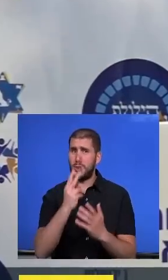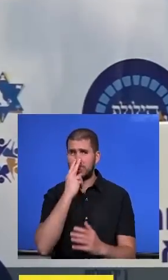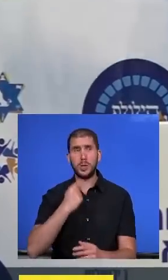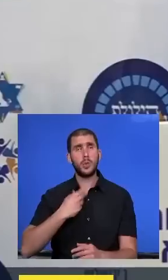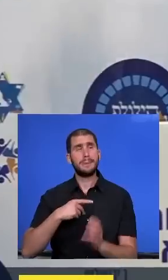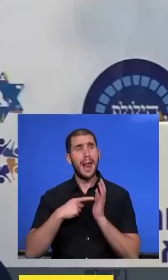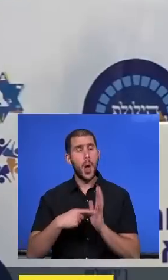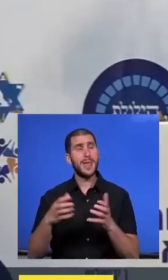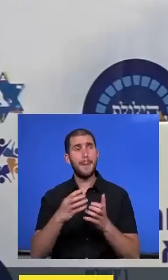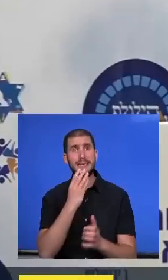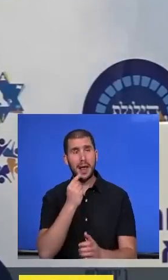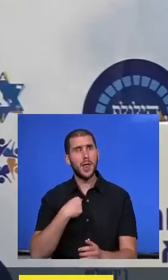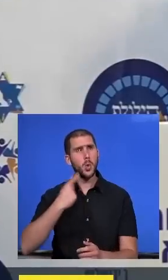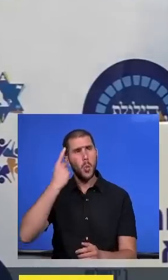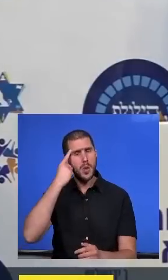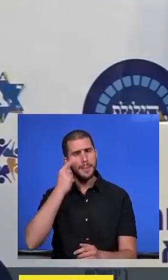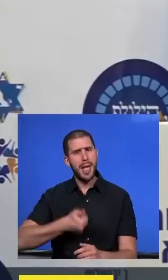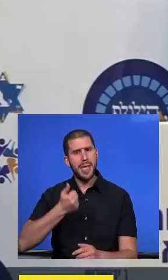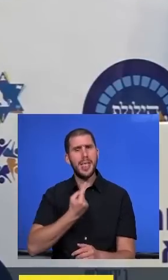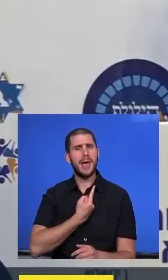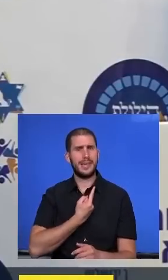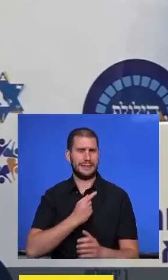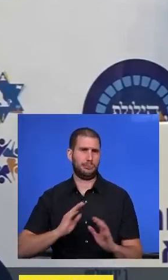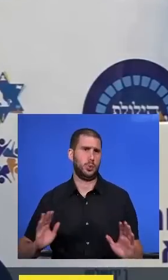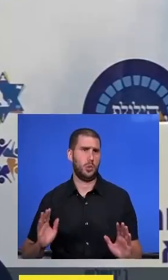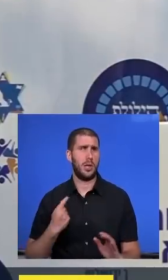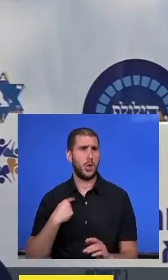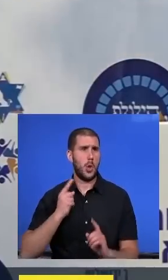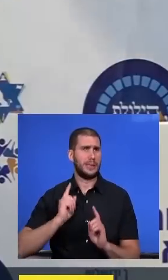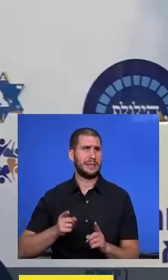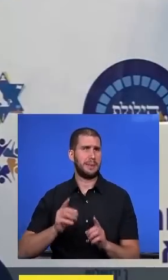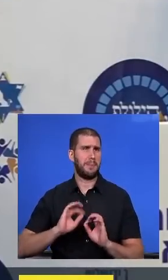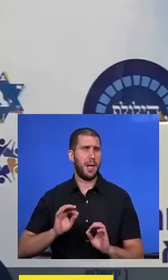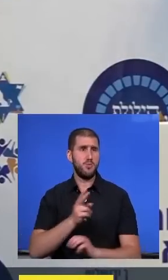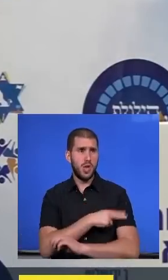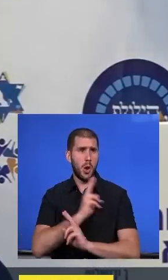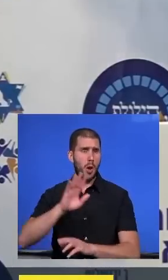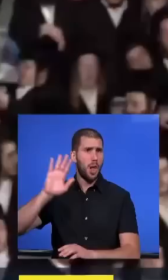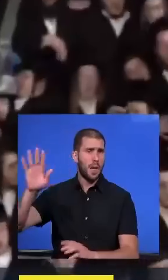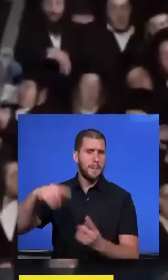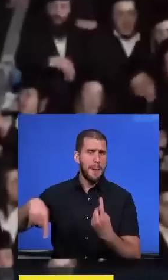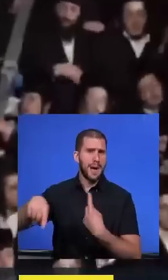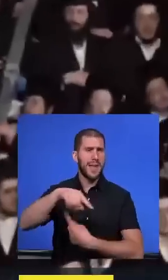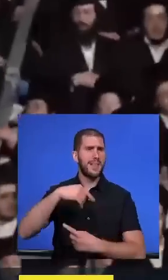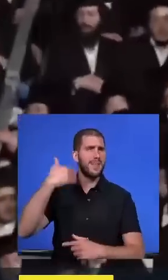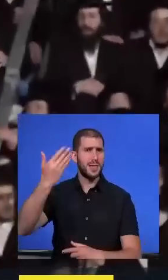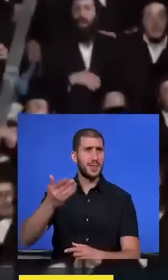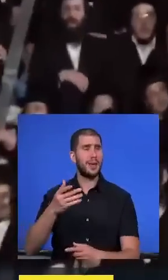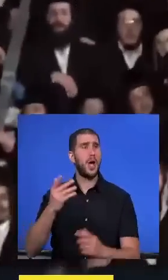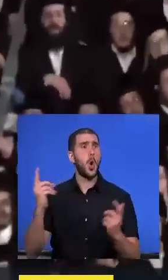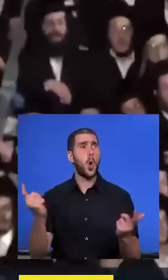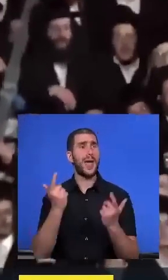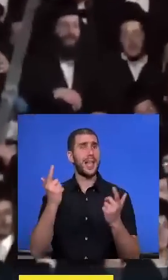להראות לעם ישראל שאנחנו יודעים לנהל את עצמנו. אנחנו לא צריכים בשביל זה, המשטרה יכולה להישאר במעטפת. מכסת החוגגים